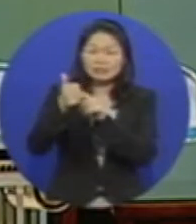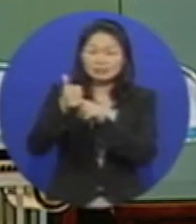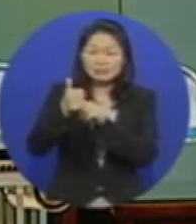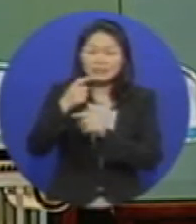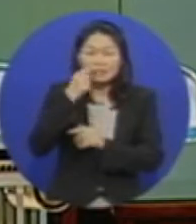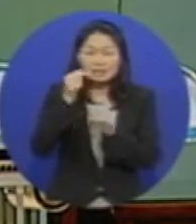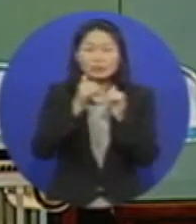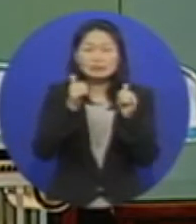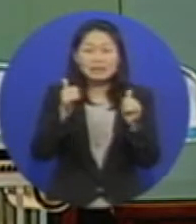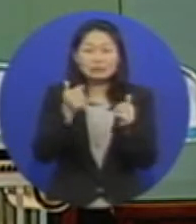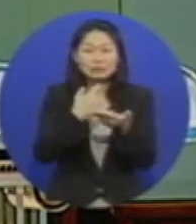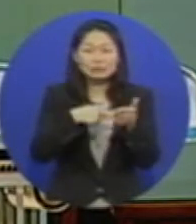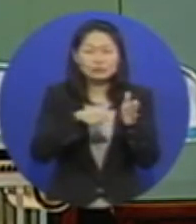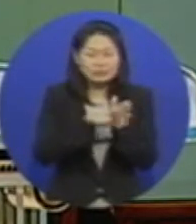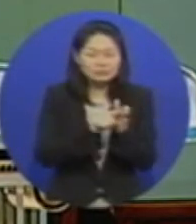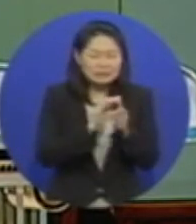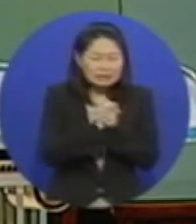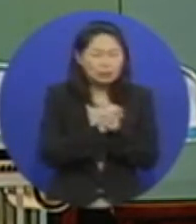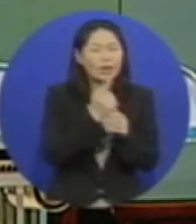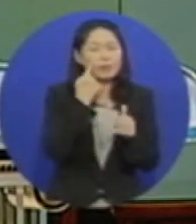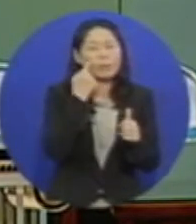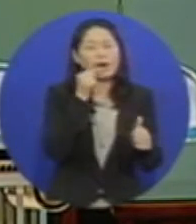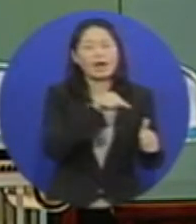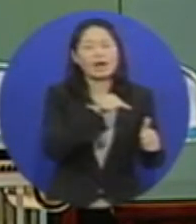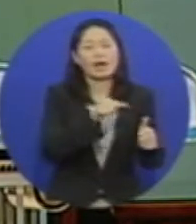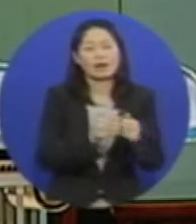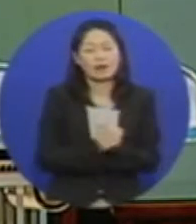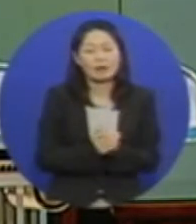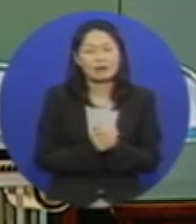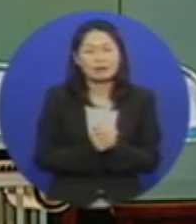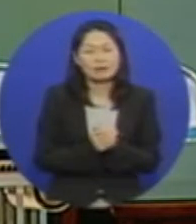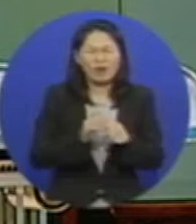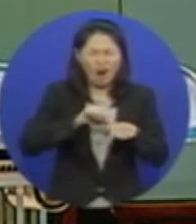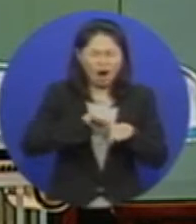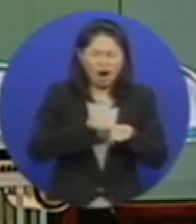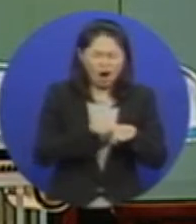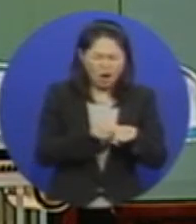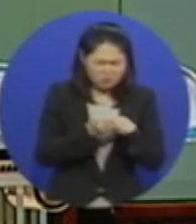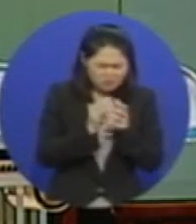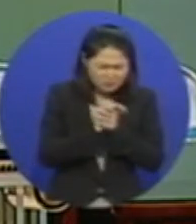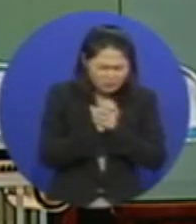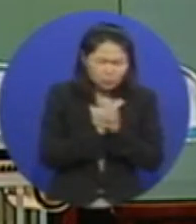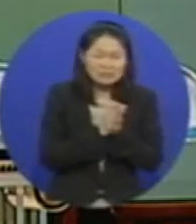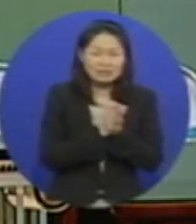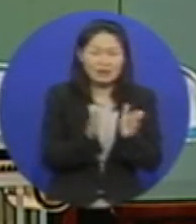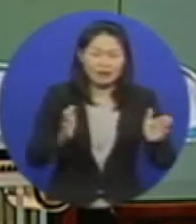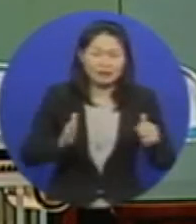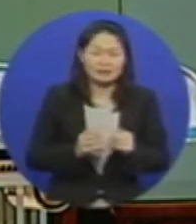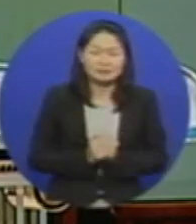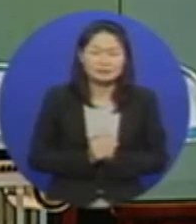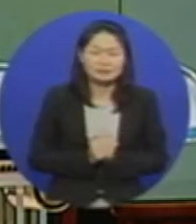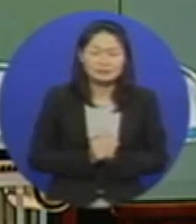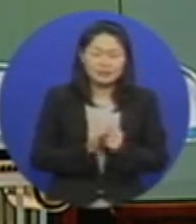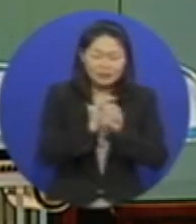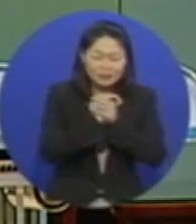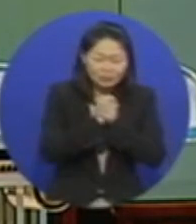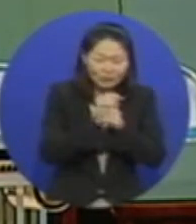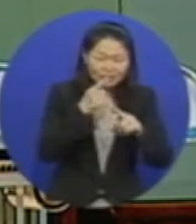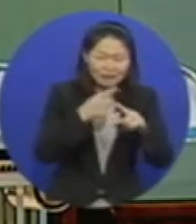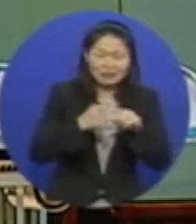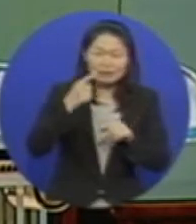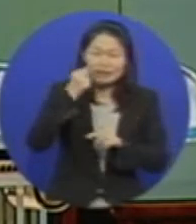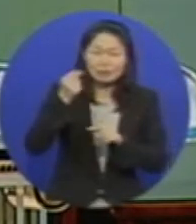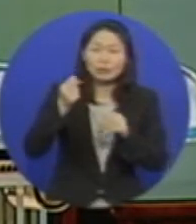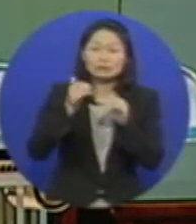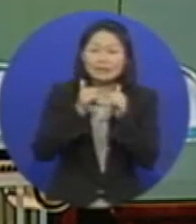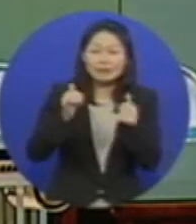일본 사람을 이제 기도라도 해보라 그래서 억지로 기도를 합니다 기도하다가 일본